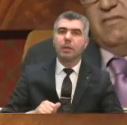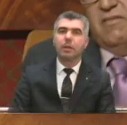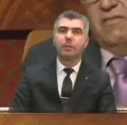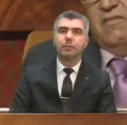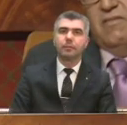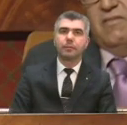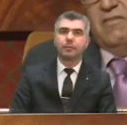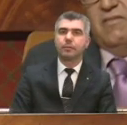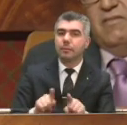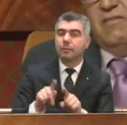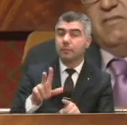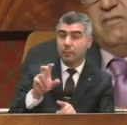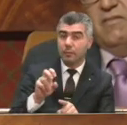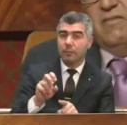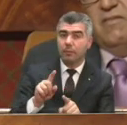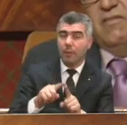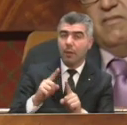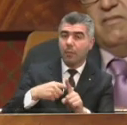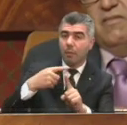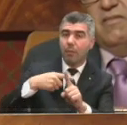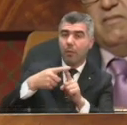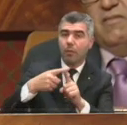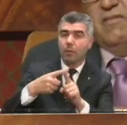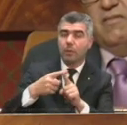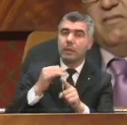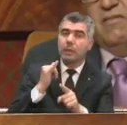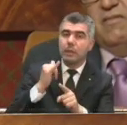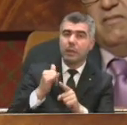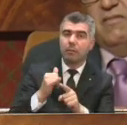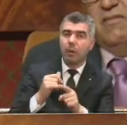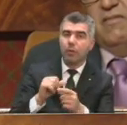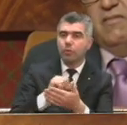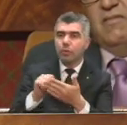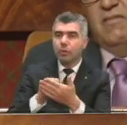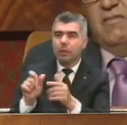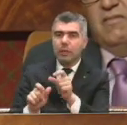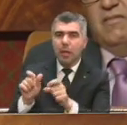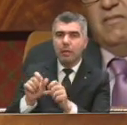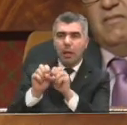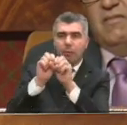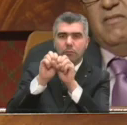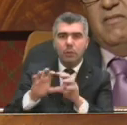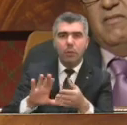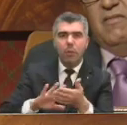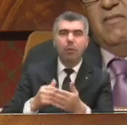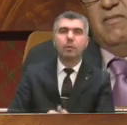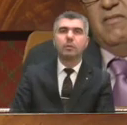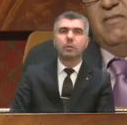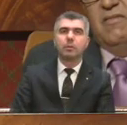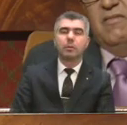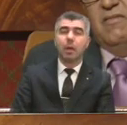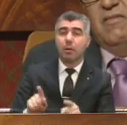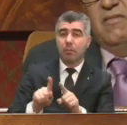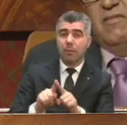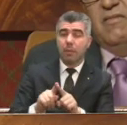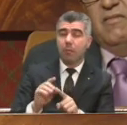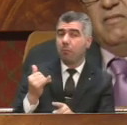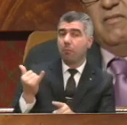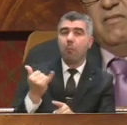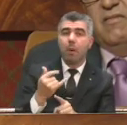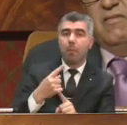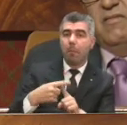لا يخف عليكم ان المضاربات اللام مشروعه في المواد الغذائيه الواسعه للاستهلاك تساهم بشكل كبير في